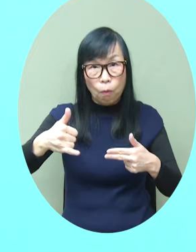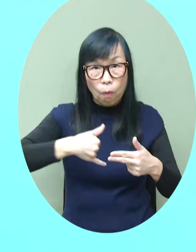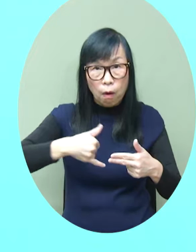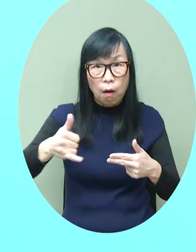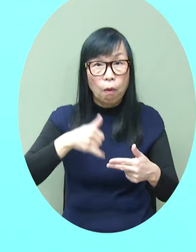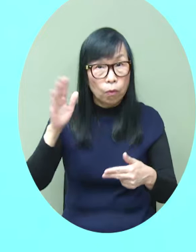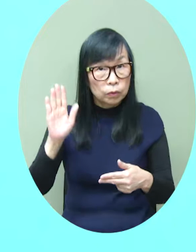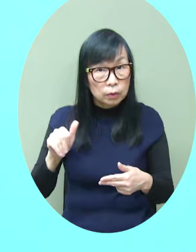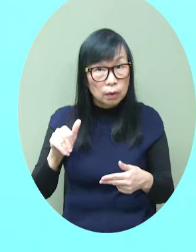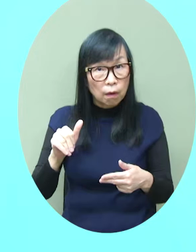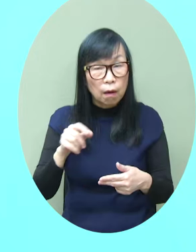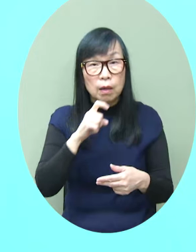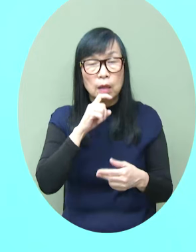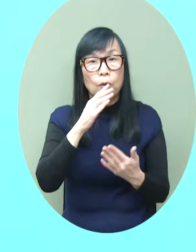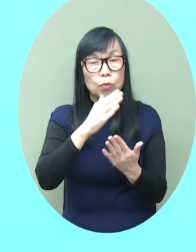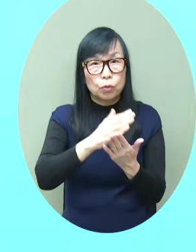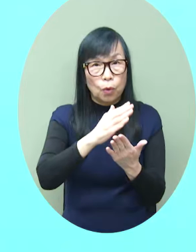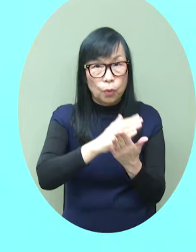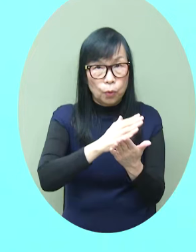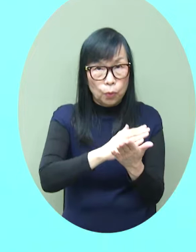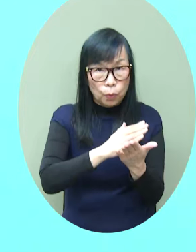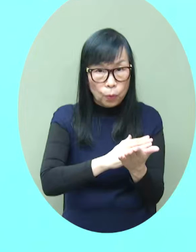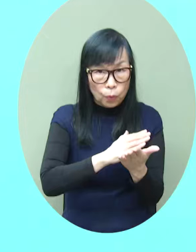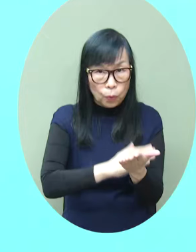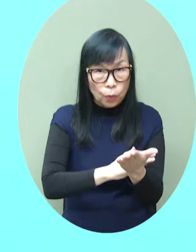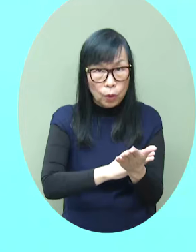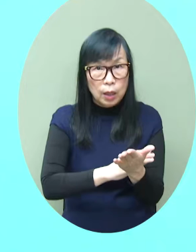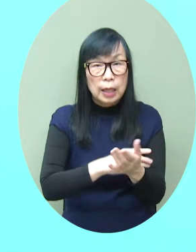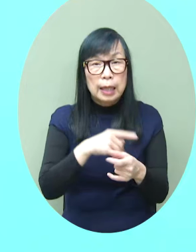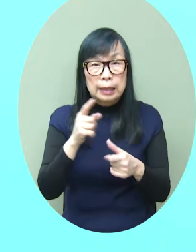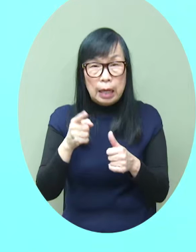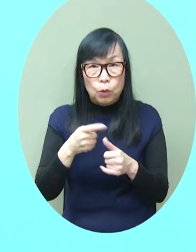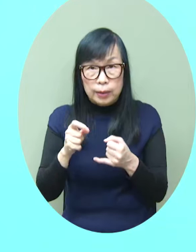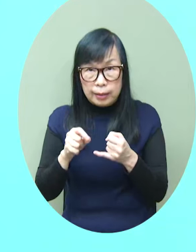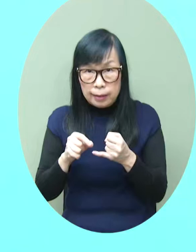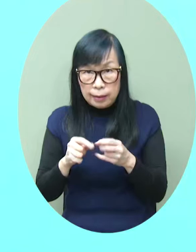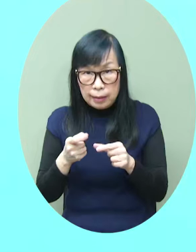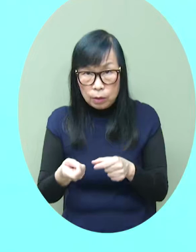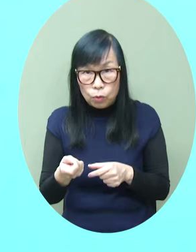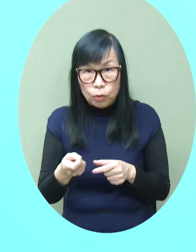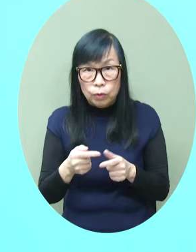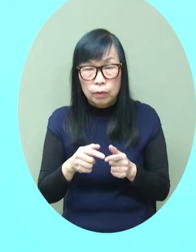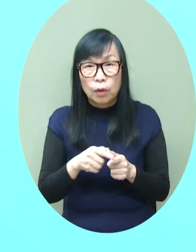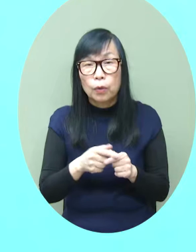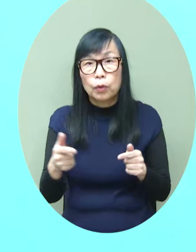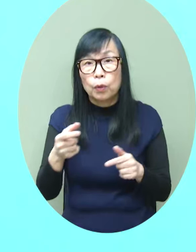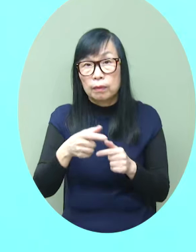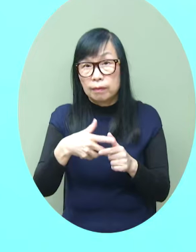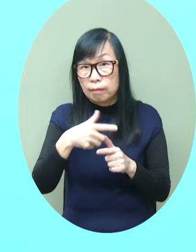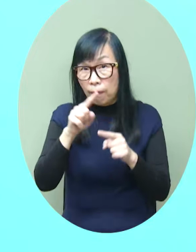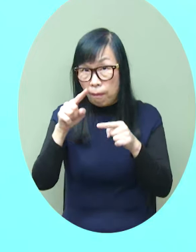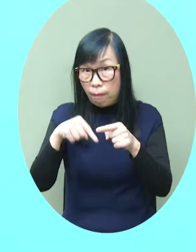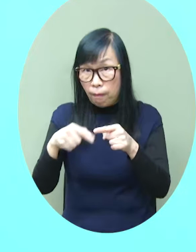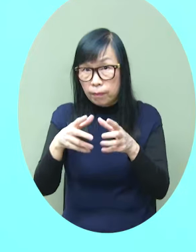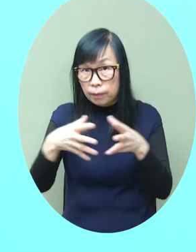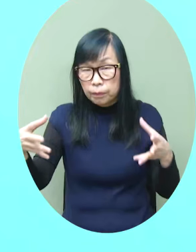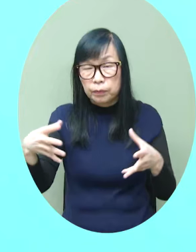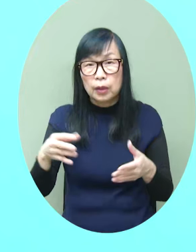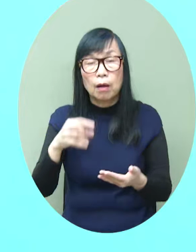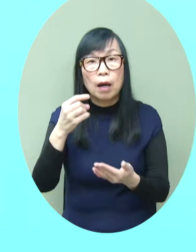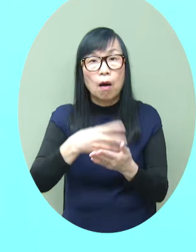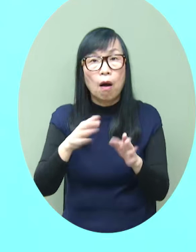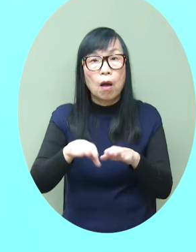個有序係由小到大嘅通關嘅情況。換句話說咧，個規模喺開